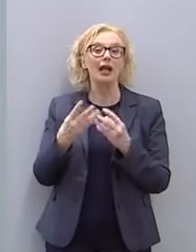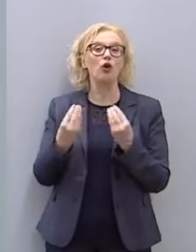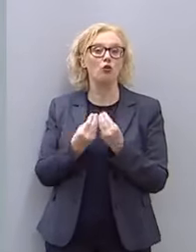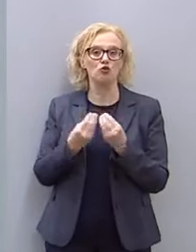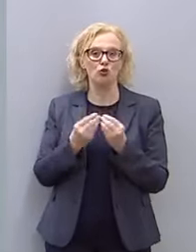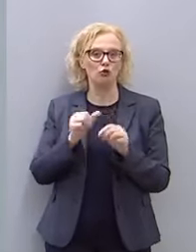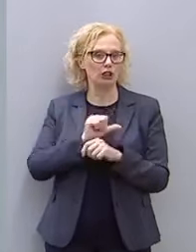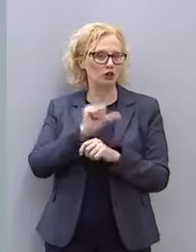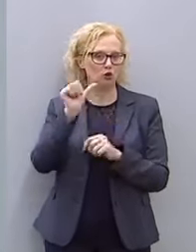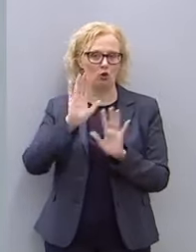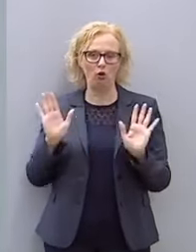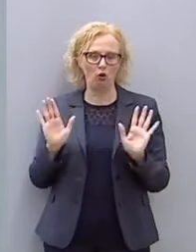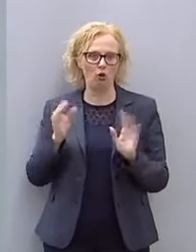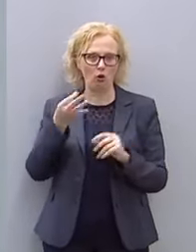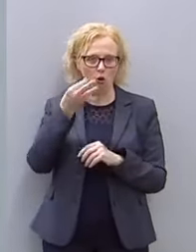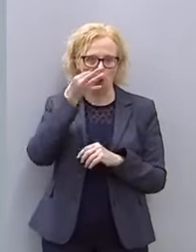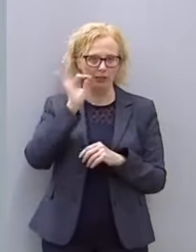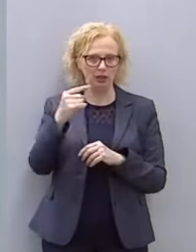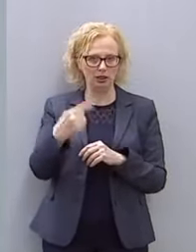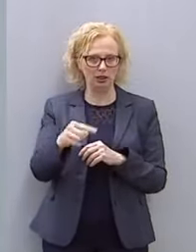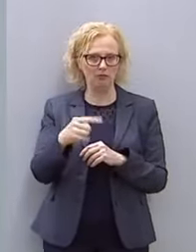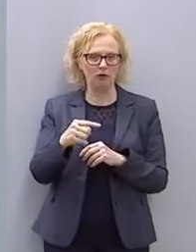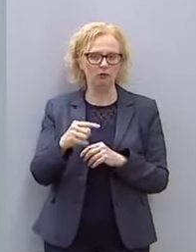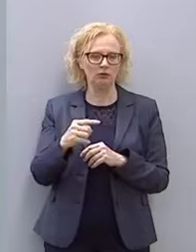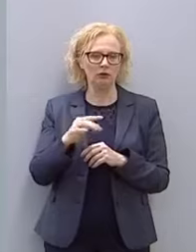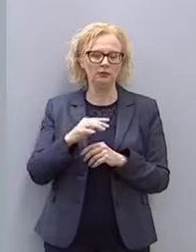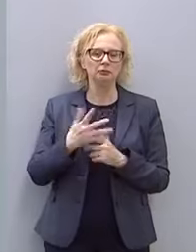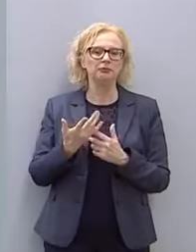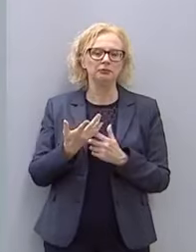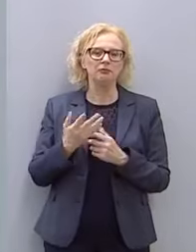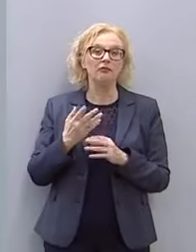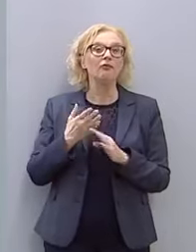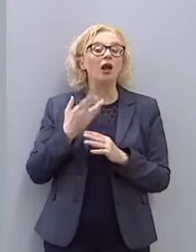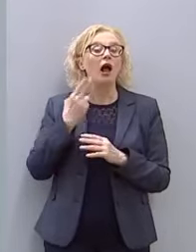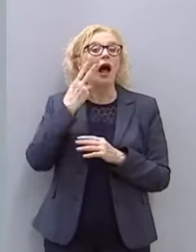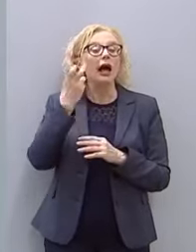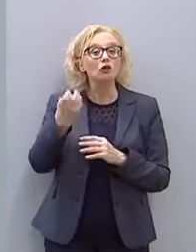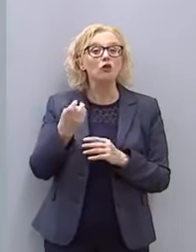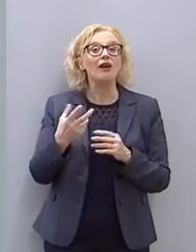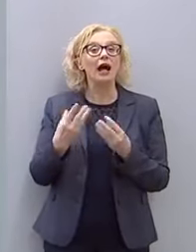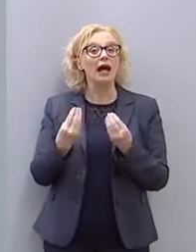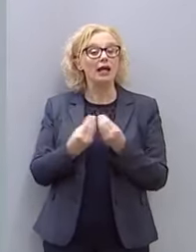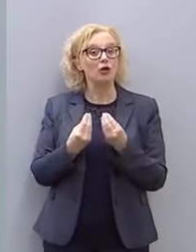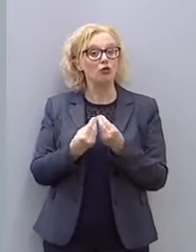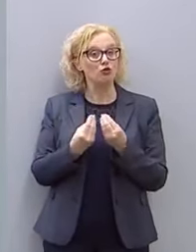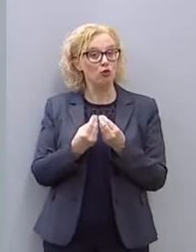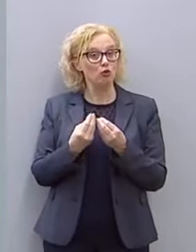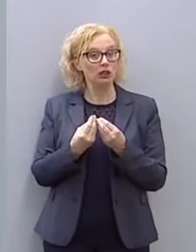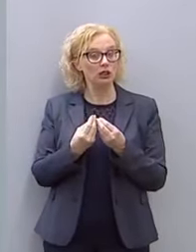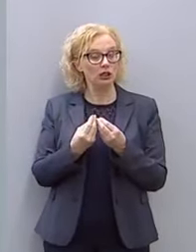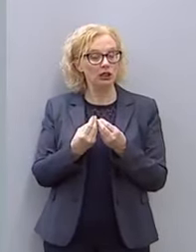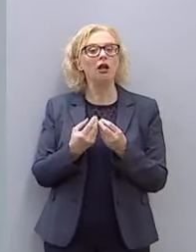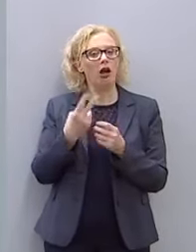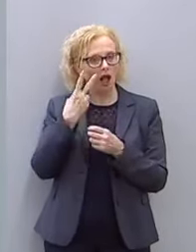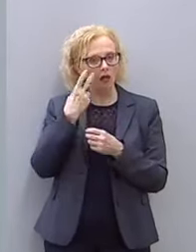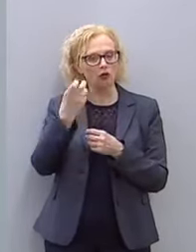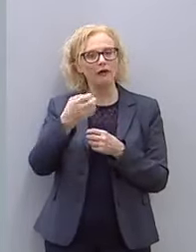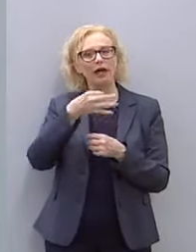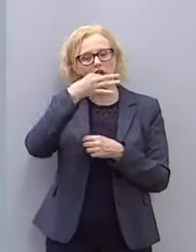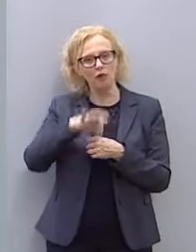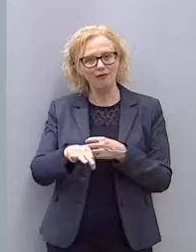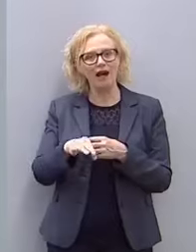trovare i congiunti non per andare a fare altro tu puoi andare a trovare i congiunti nelle province che